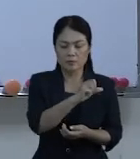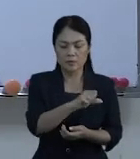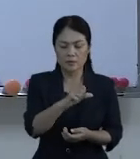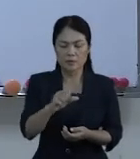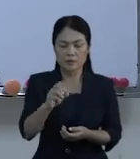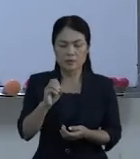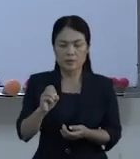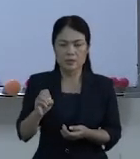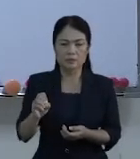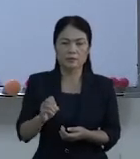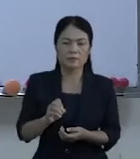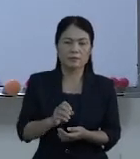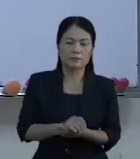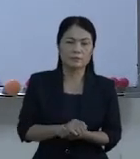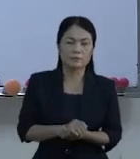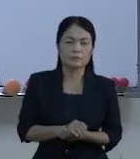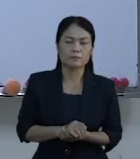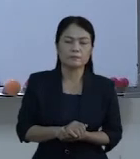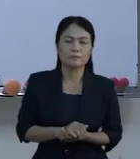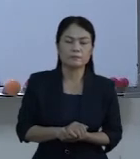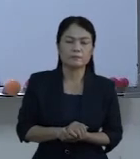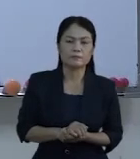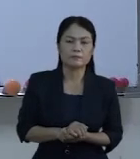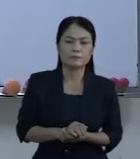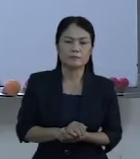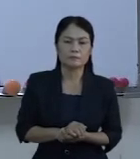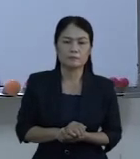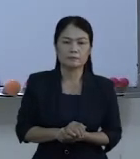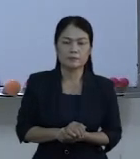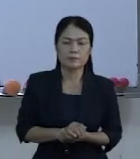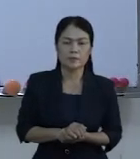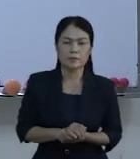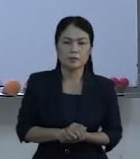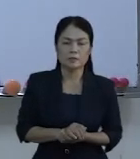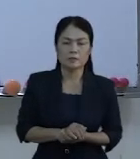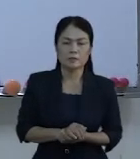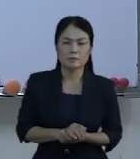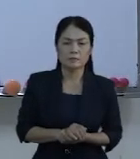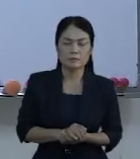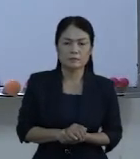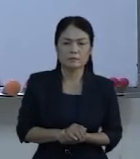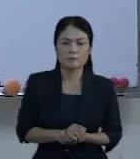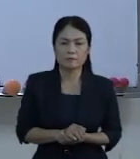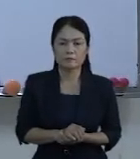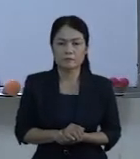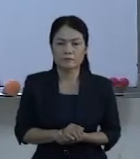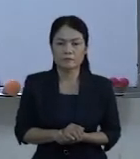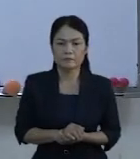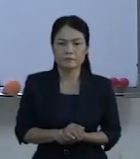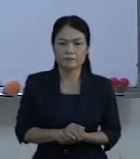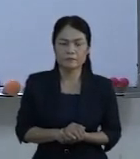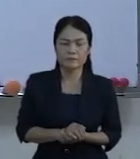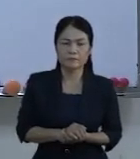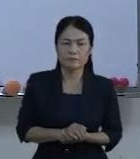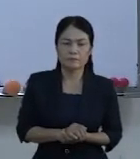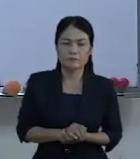mỗi sai là mỗi sai hãy chụp nội thằng nó cứ cố đặt và mang